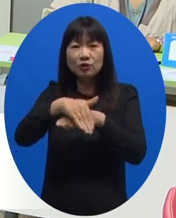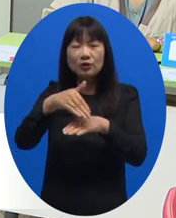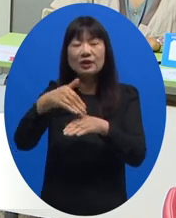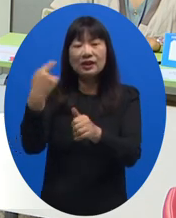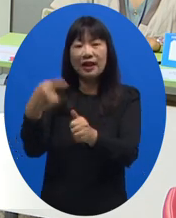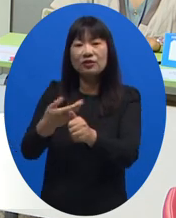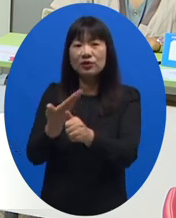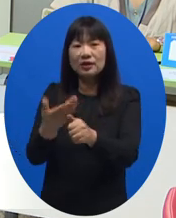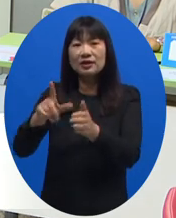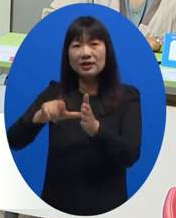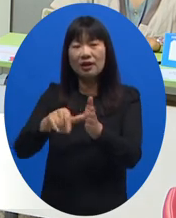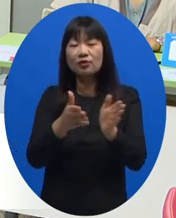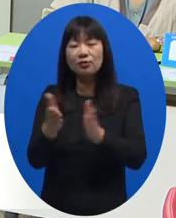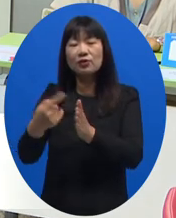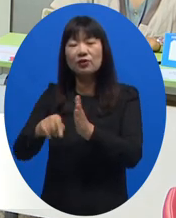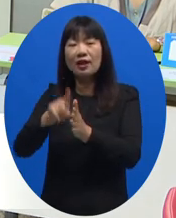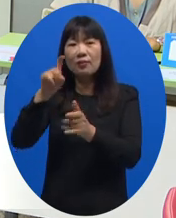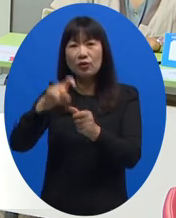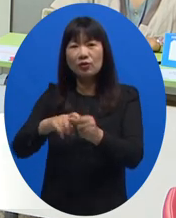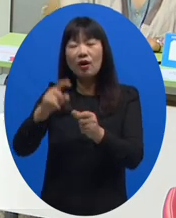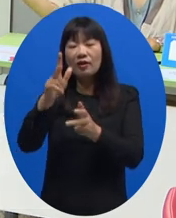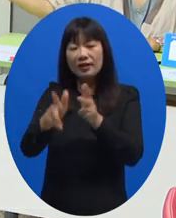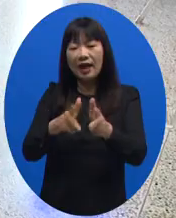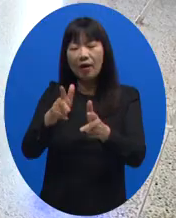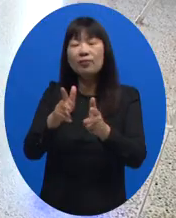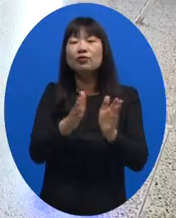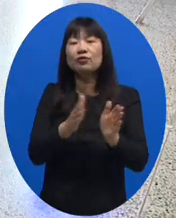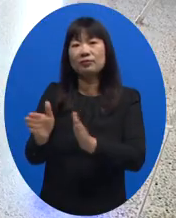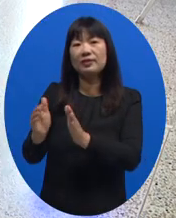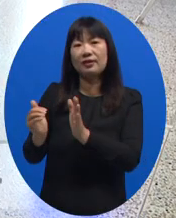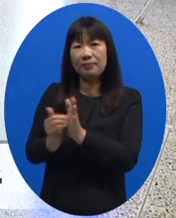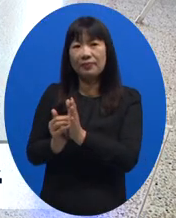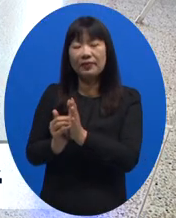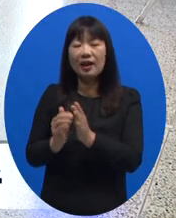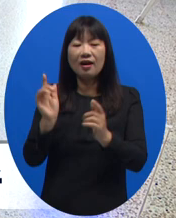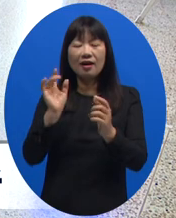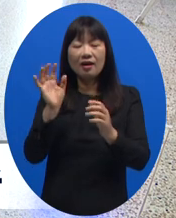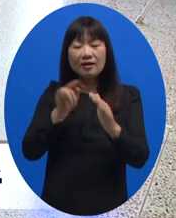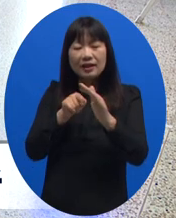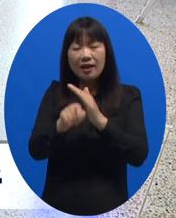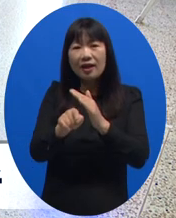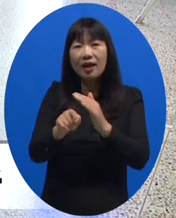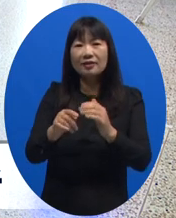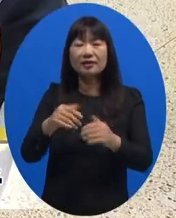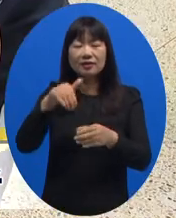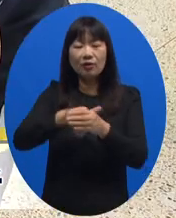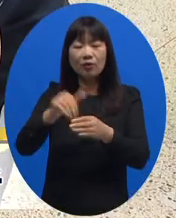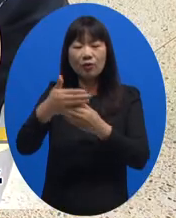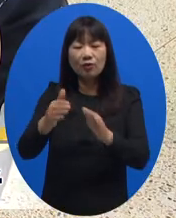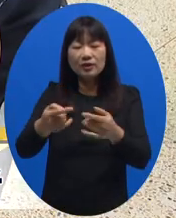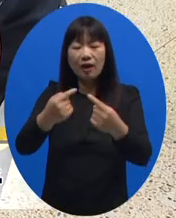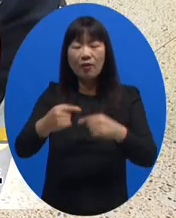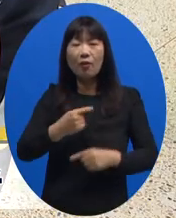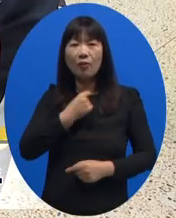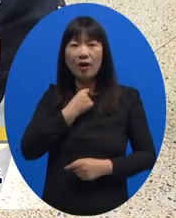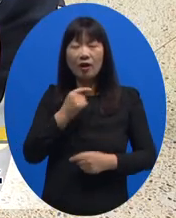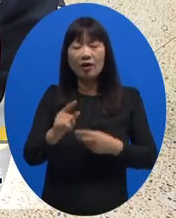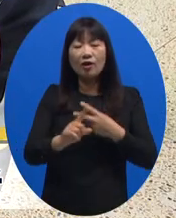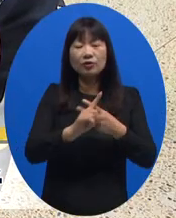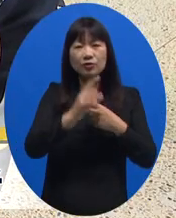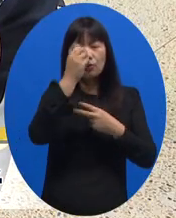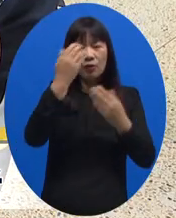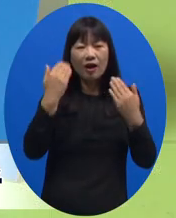계기를 마련하고자 이 사업을 추진하게 되었습니다. 찾아가는 선거교실 참여를 희망하는 도내 중고등학교와